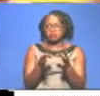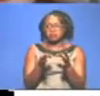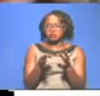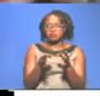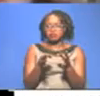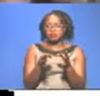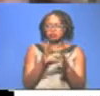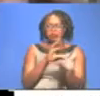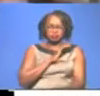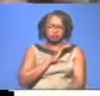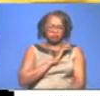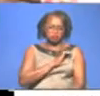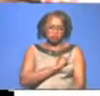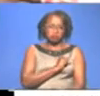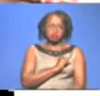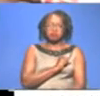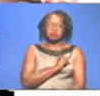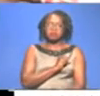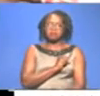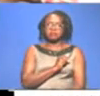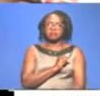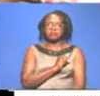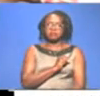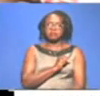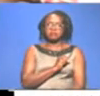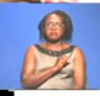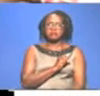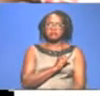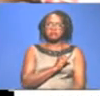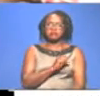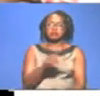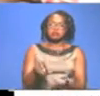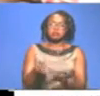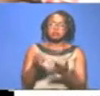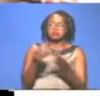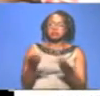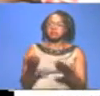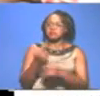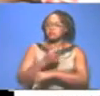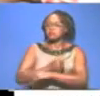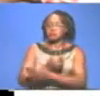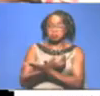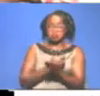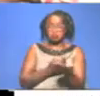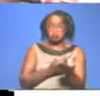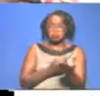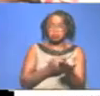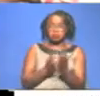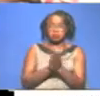kufumulia kustahimili ile shida imekuwa yote, especially angalie mashule kama hizi za slums areas.